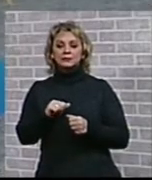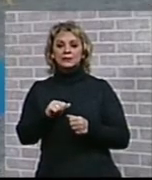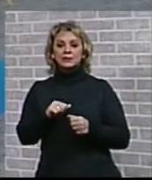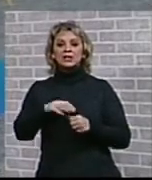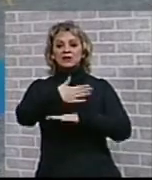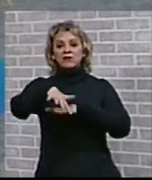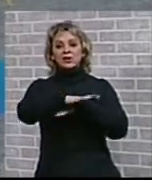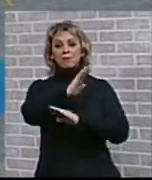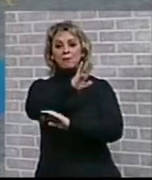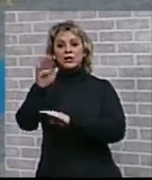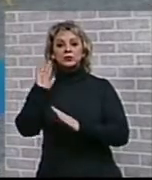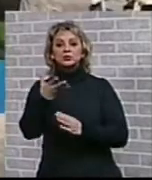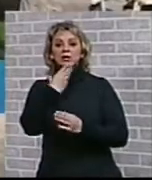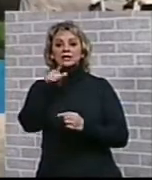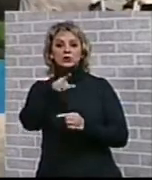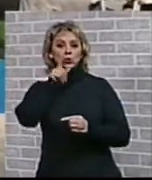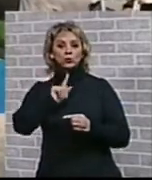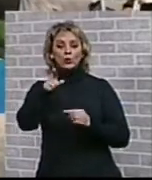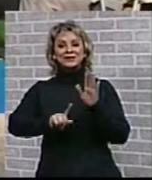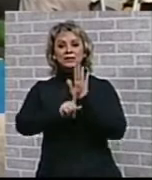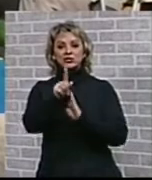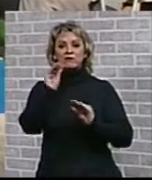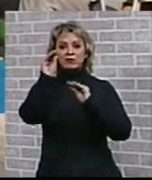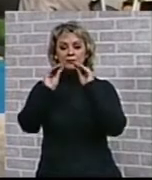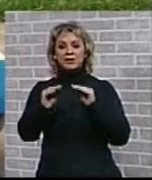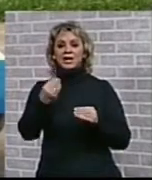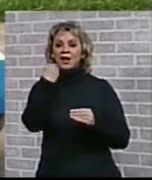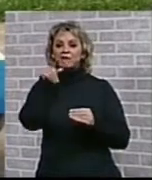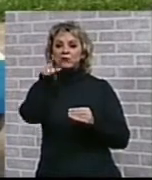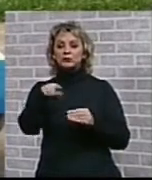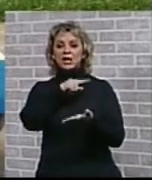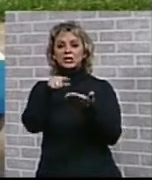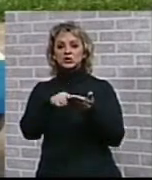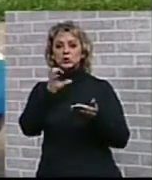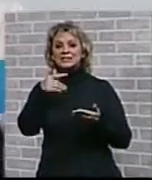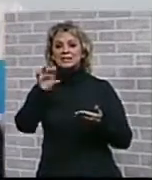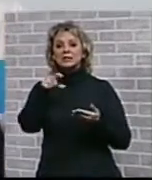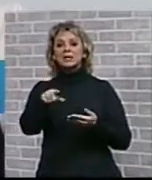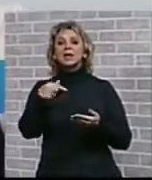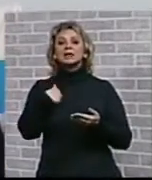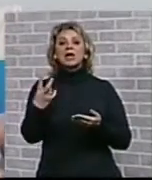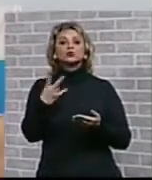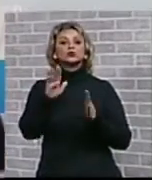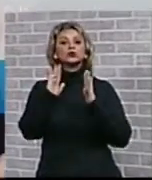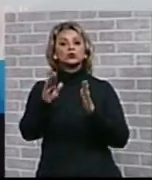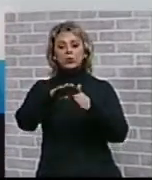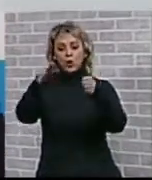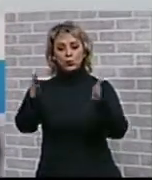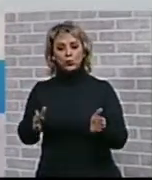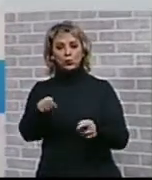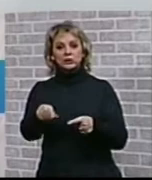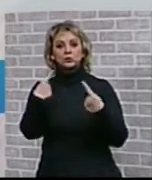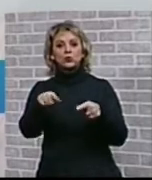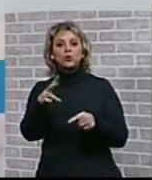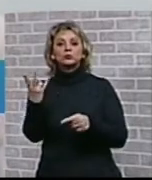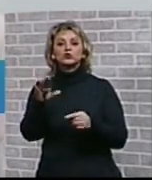Дворы и парки станут красивыми и удобными. Начинается формирование комфортной городской среды. Одному нужны только урны, другому